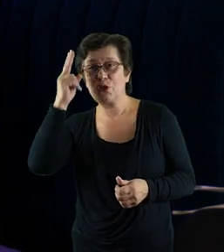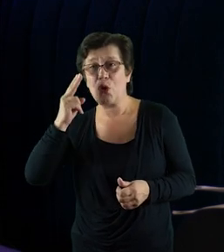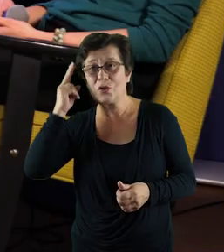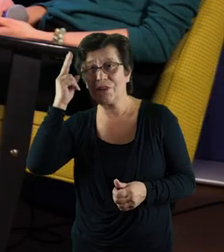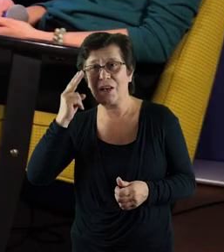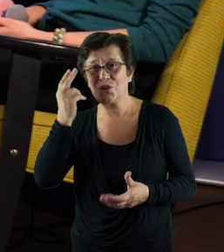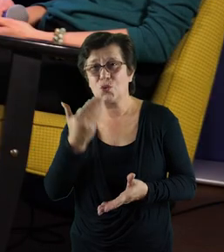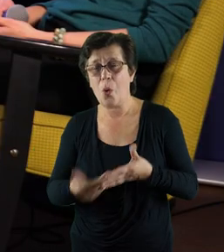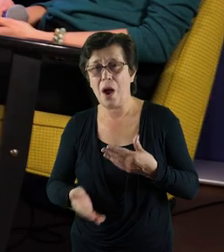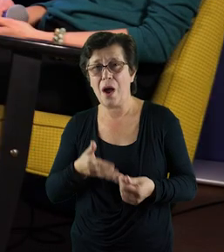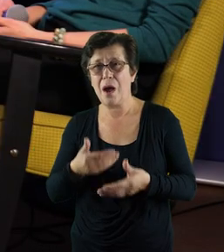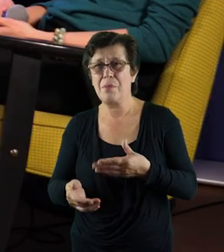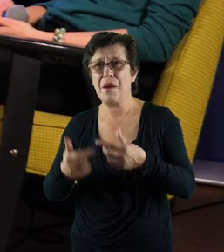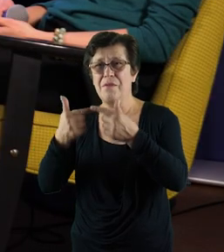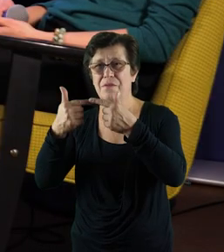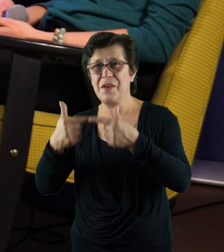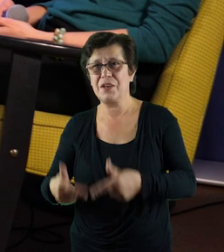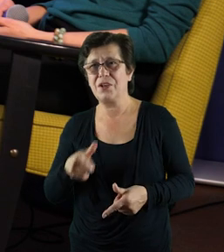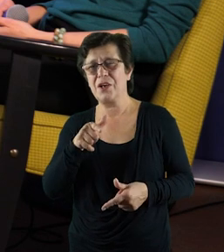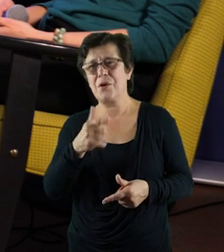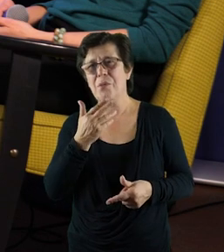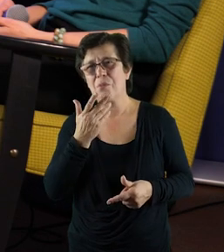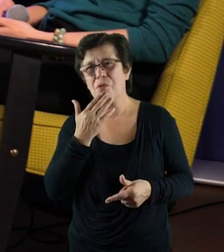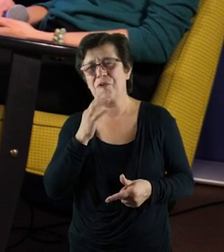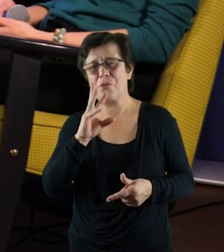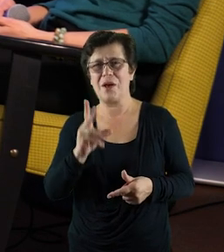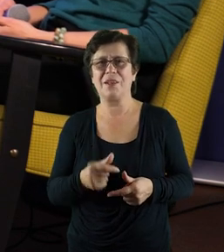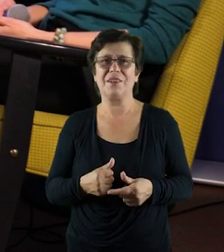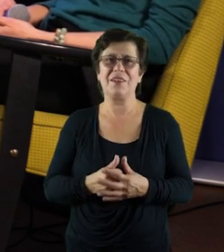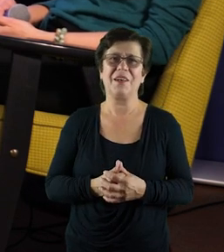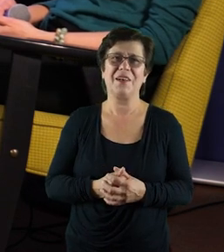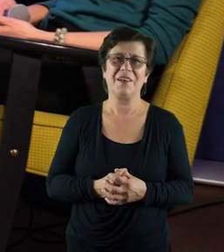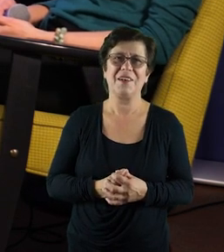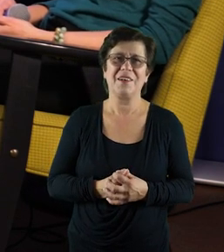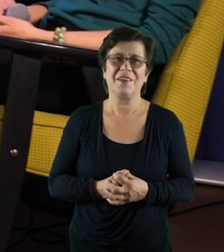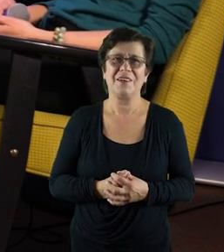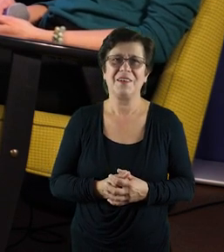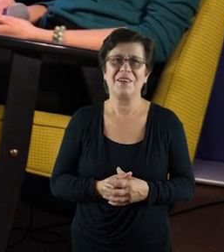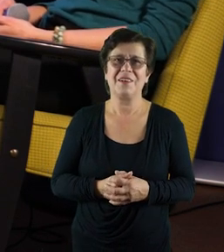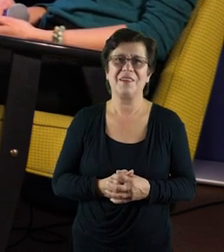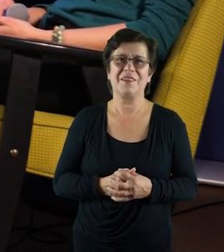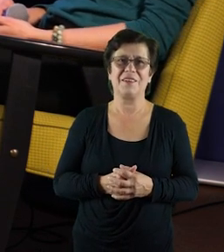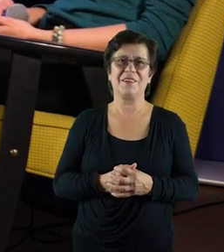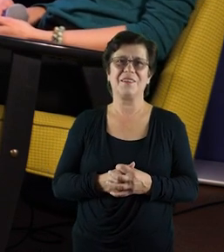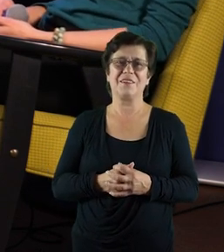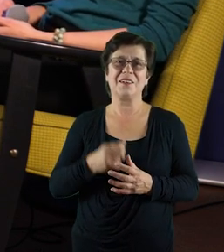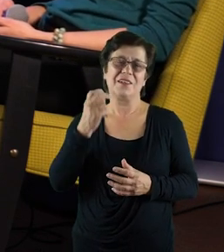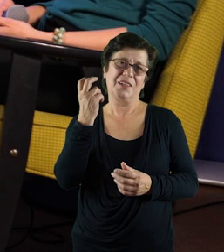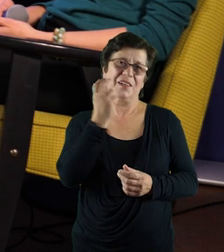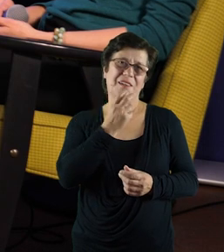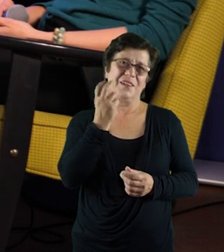socjalistyczne i słabe wiersze. I mówił to tak czule. No, to też ciekawe swoją